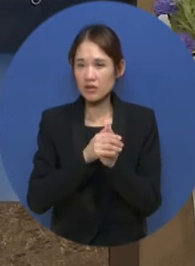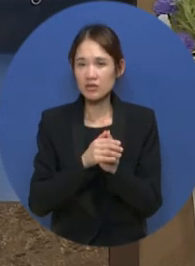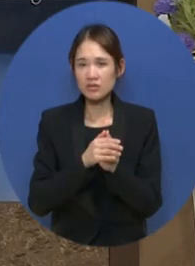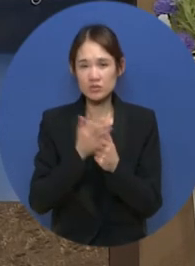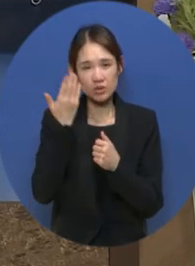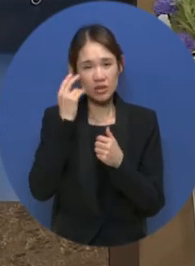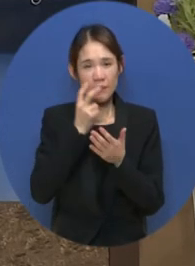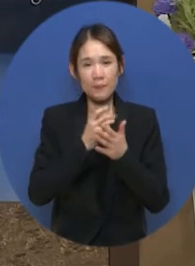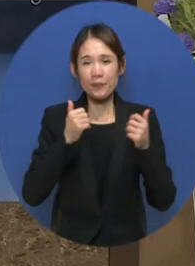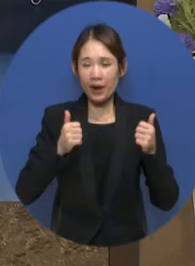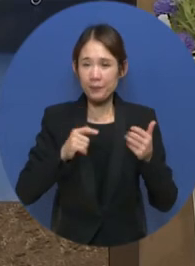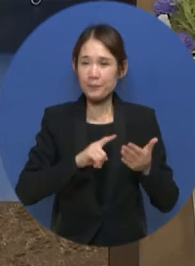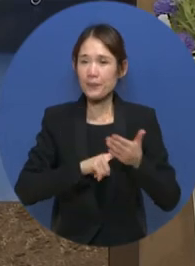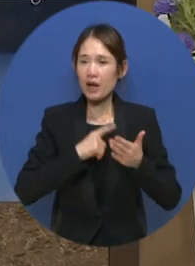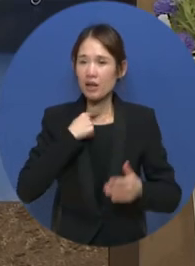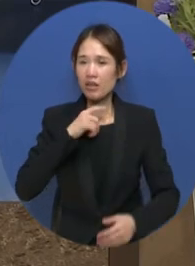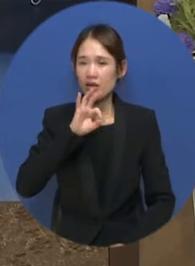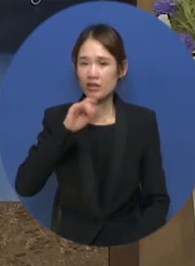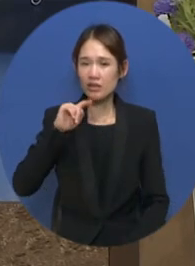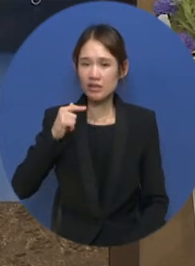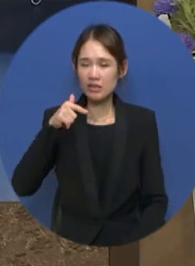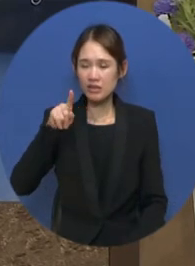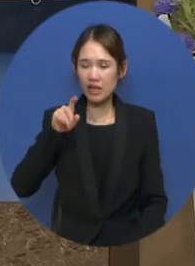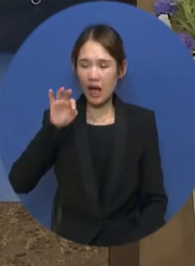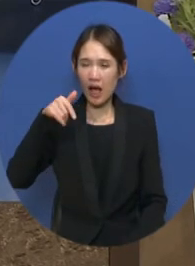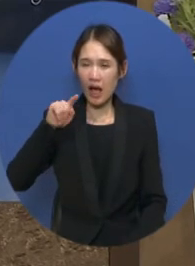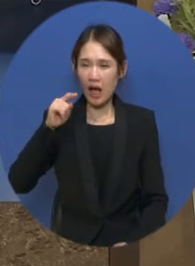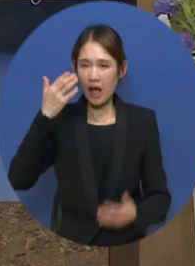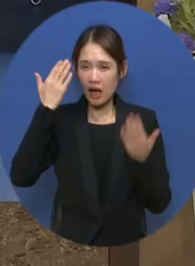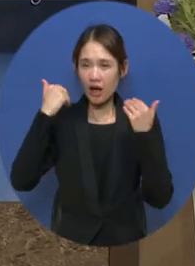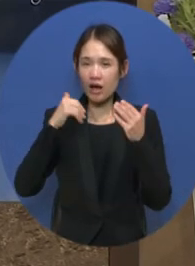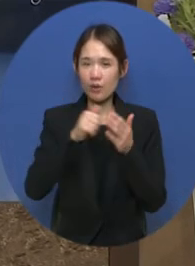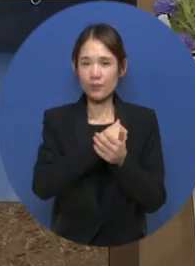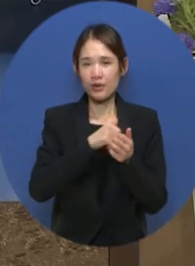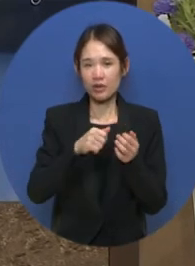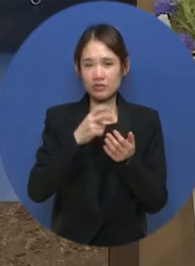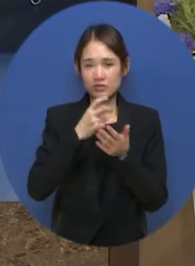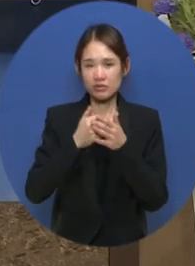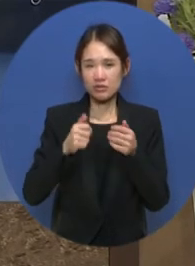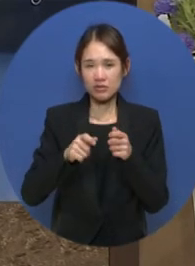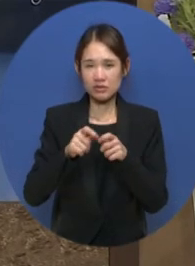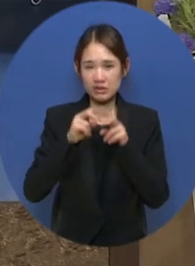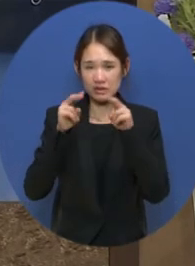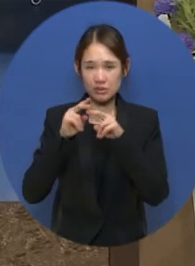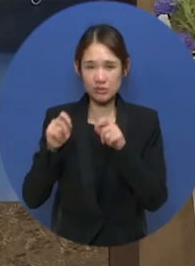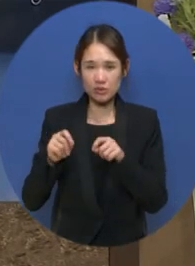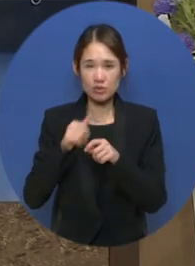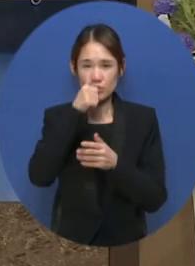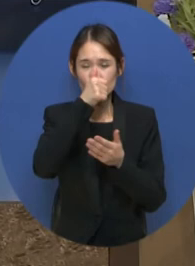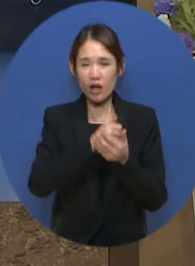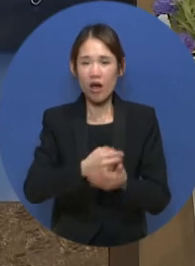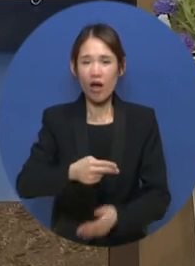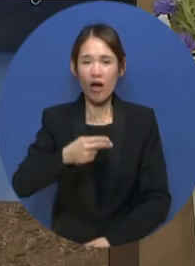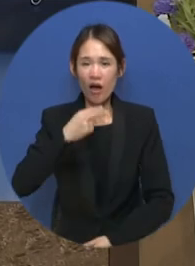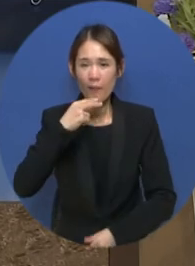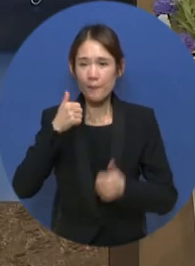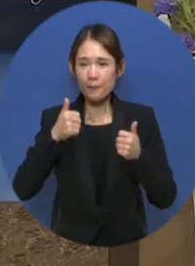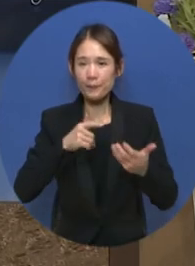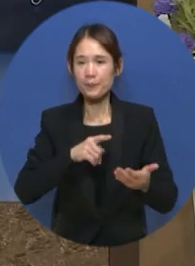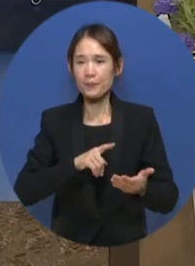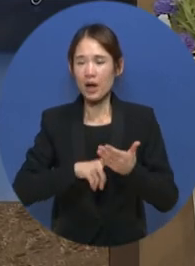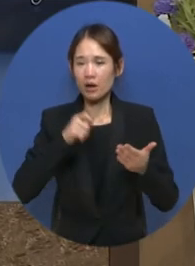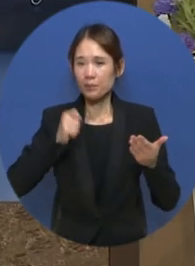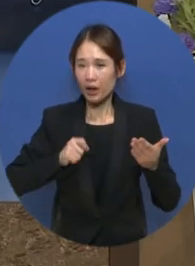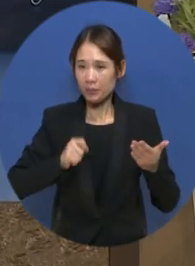판결이 나왔던 인강 학교 학대 사건도 어 재판부가 집행 유예 와 무죄판결을 내려